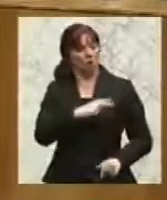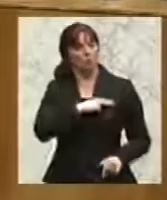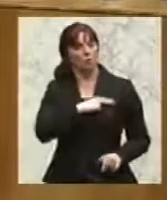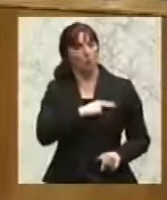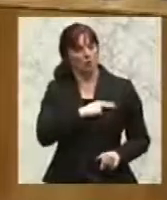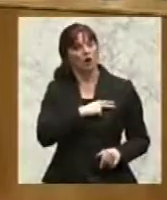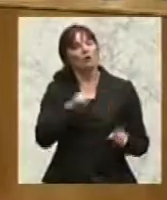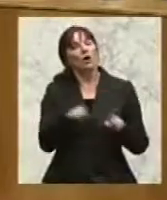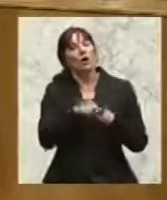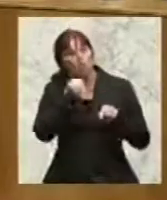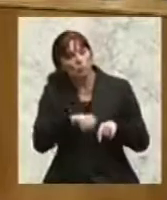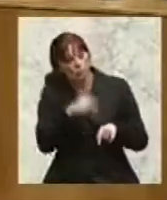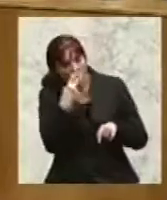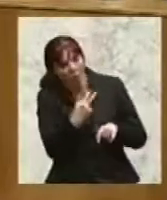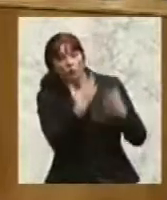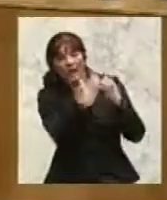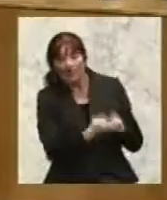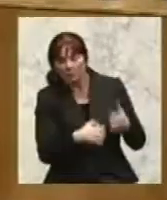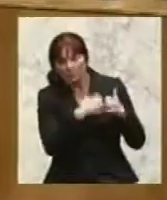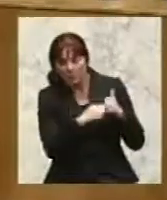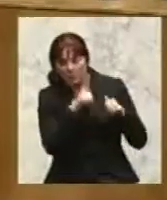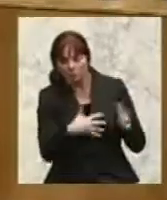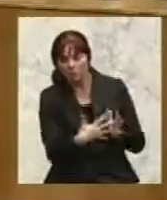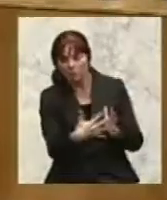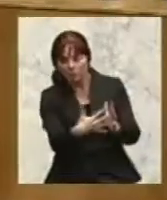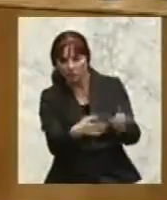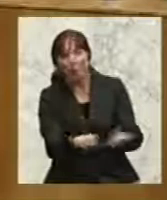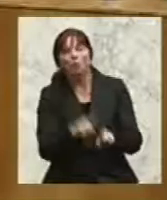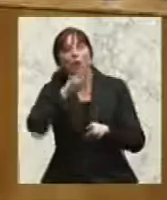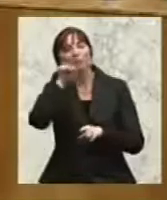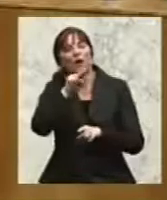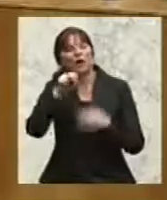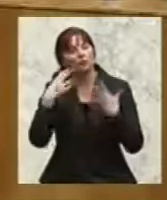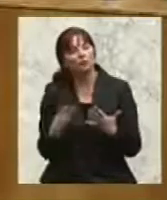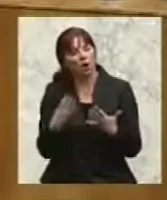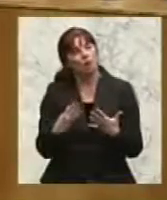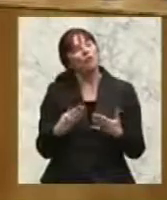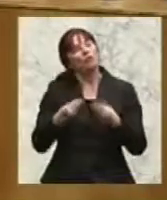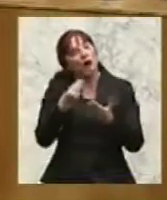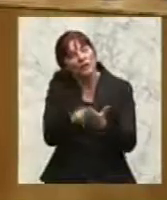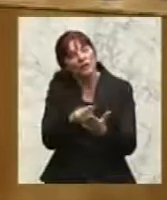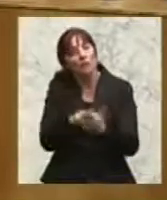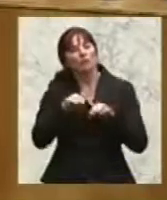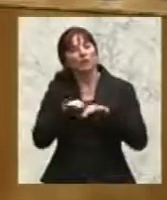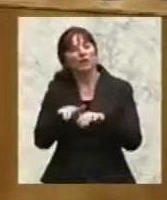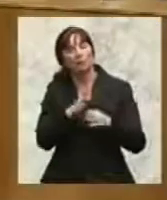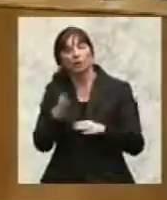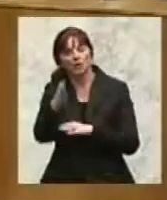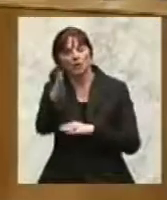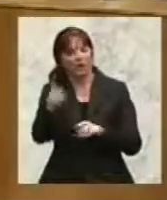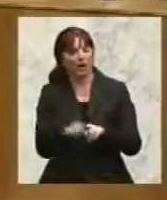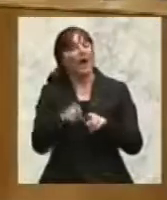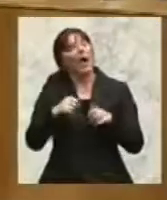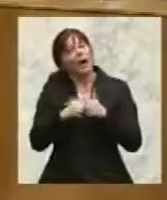zu prüfen hat, und durch § 9 der Verordnung über die Angaben zur Wirkungsorientierung, wonach der Rechnungshof dem